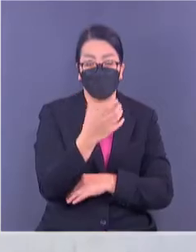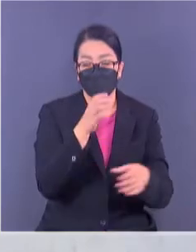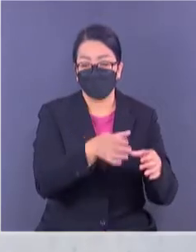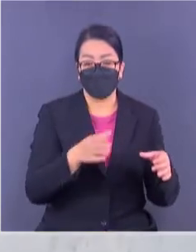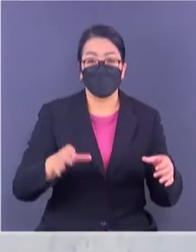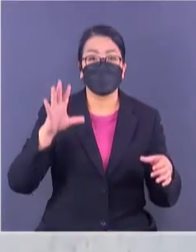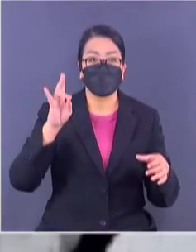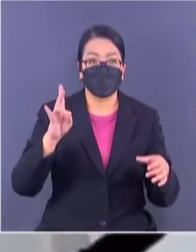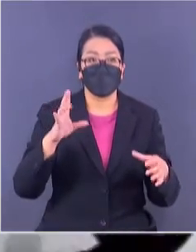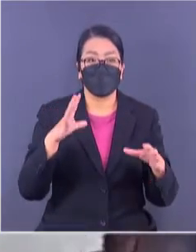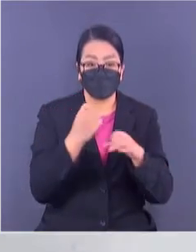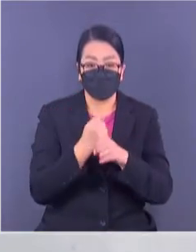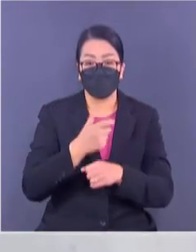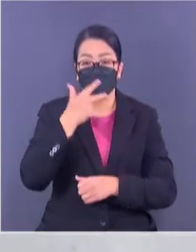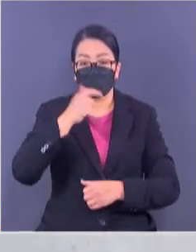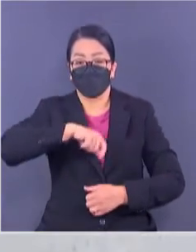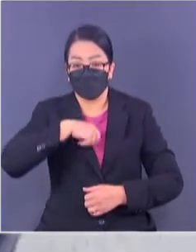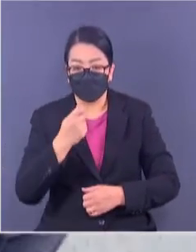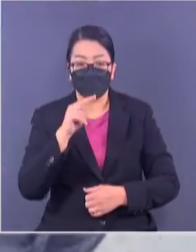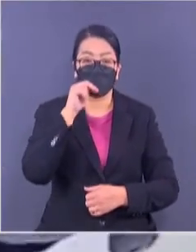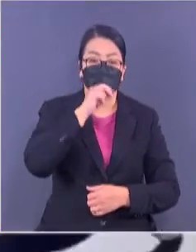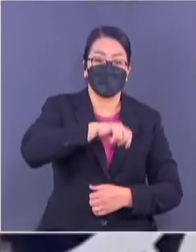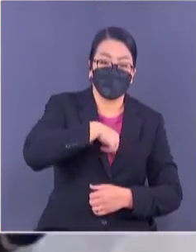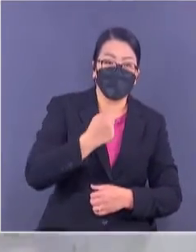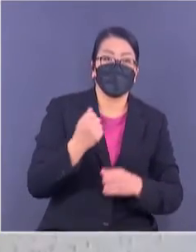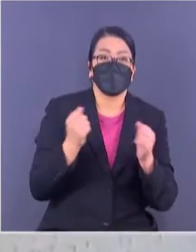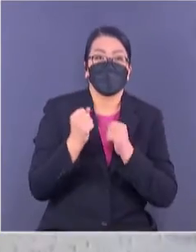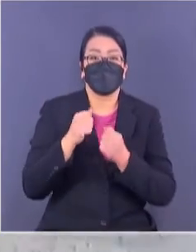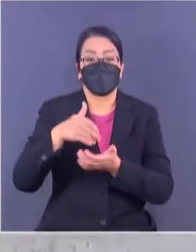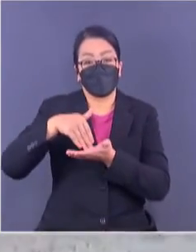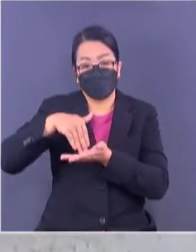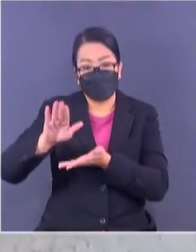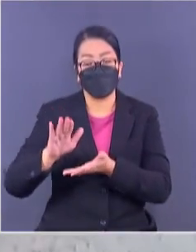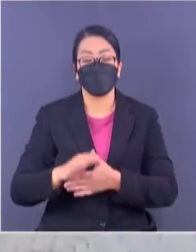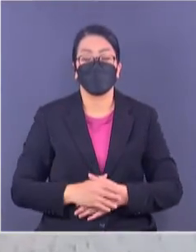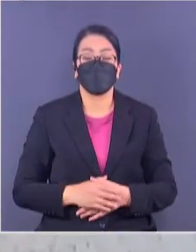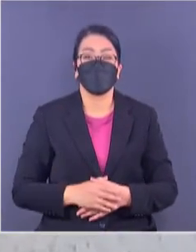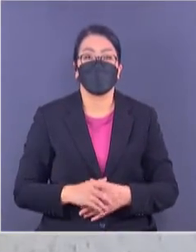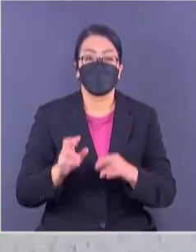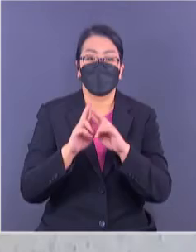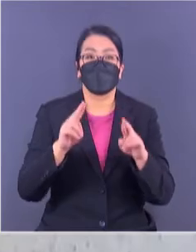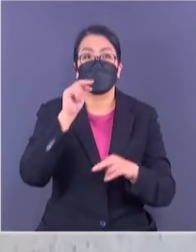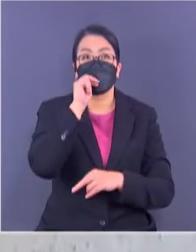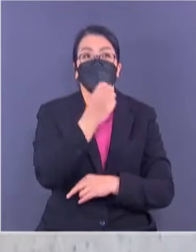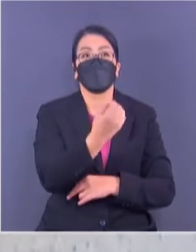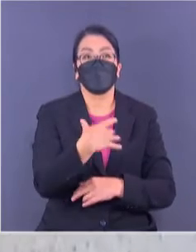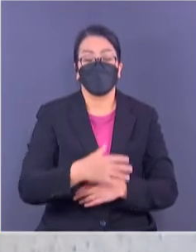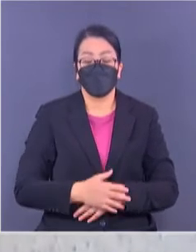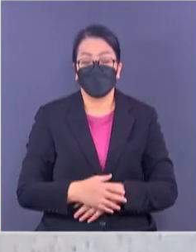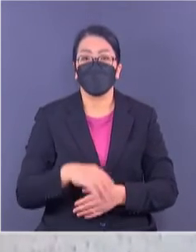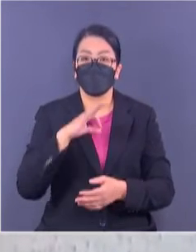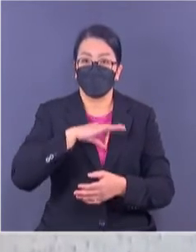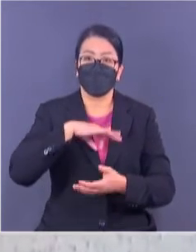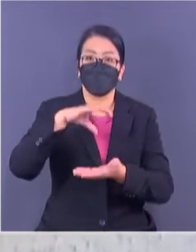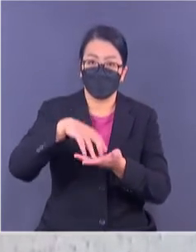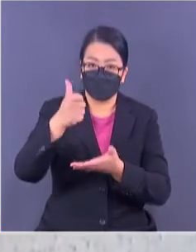นักงานต้องยอมจ่ายค่าขนมจ่ายค่าน้ำกันเองเพราะว่ากลัวว่าจะถูกไล่ออกนะครับ พนักงานร้านน้ำบอกอย่างนี้ครับบอกว่าโชคดีเหลือเ